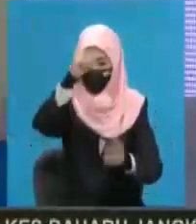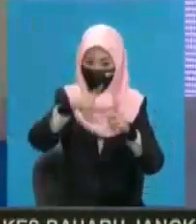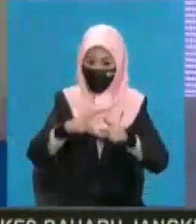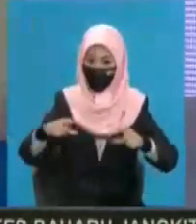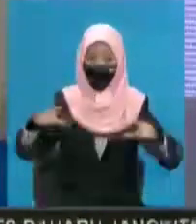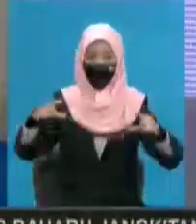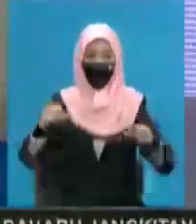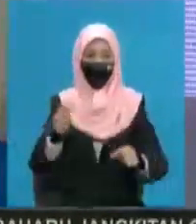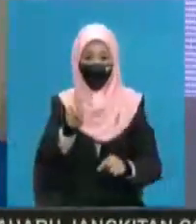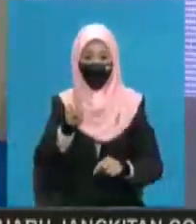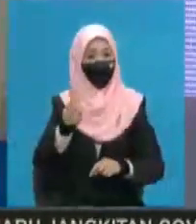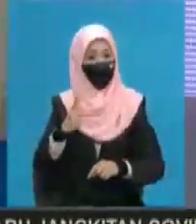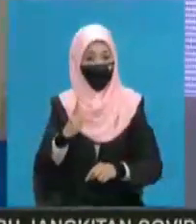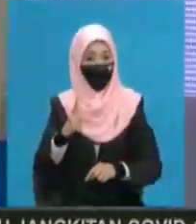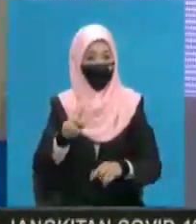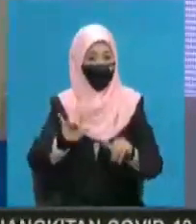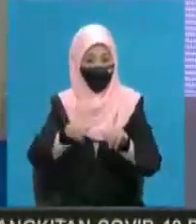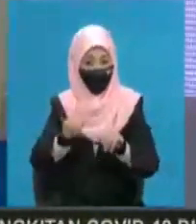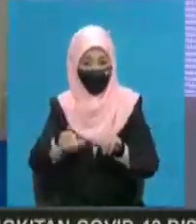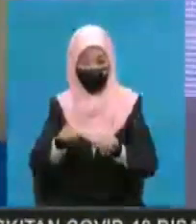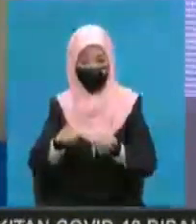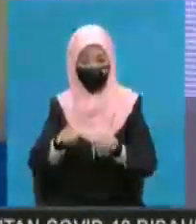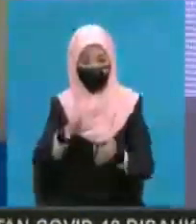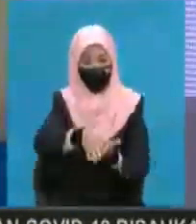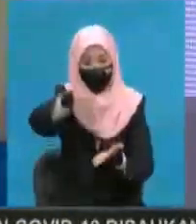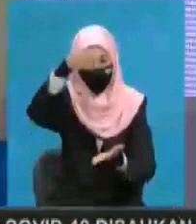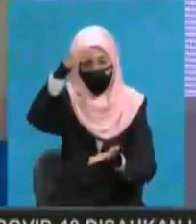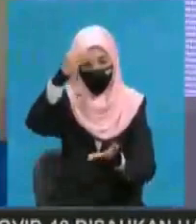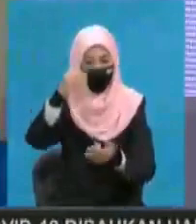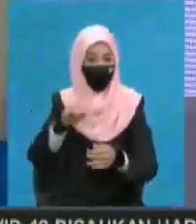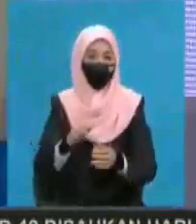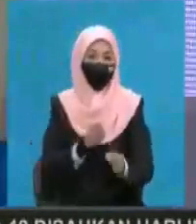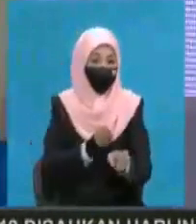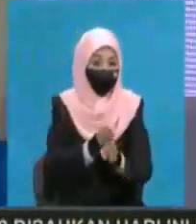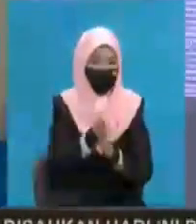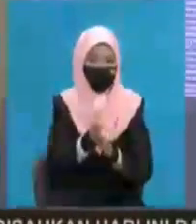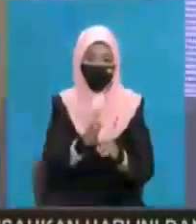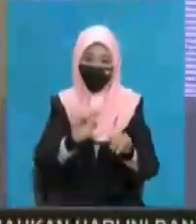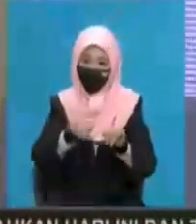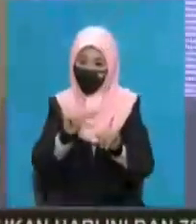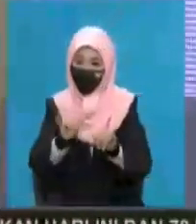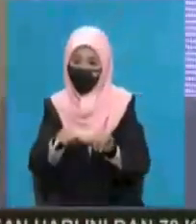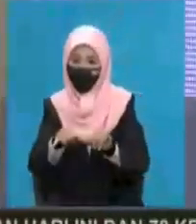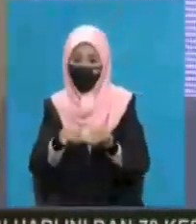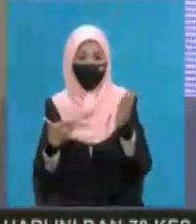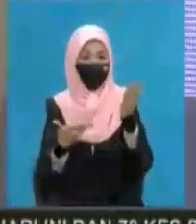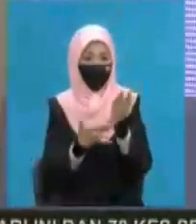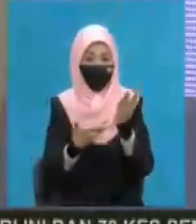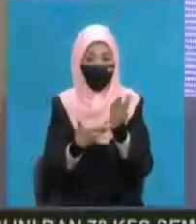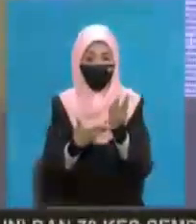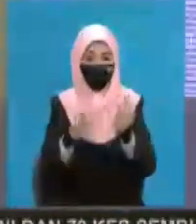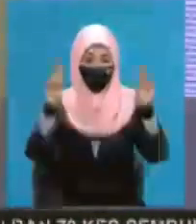Scotland UK oleh para juru the dan belajar dari pelbagai bidang bagi kejuruteraan dan teknologi